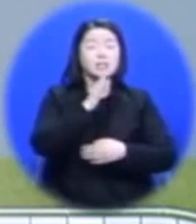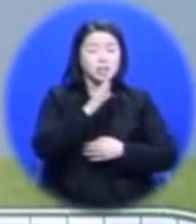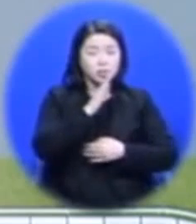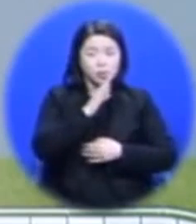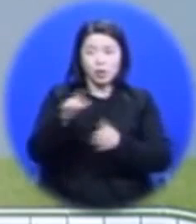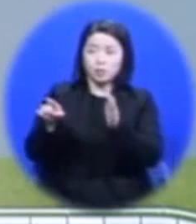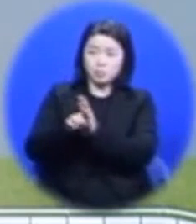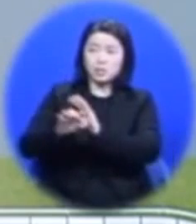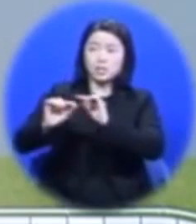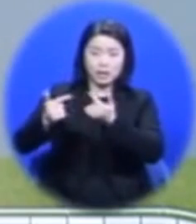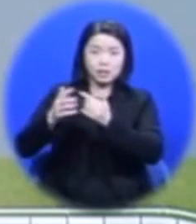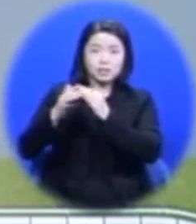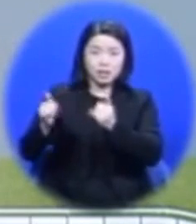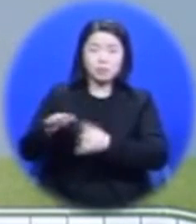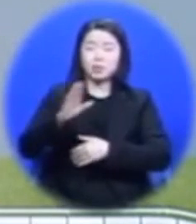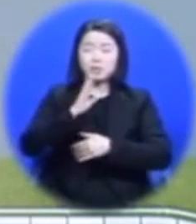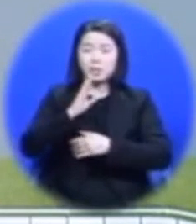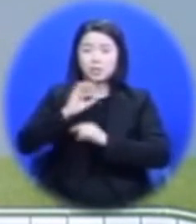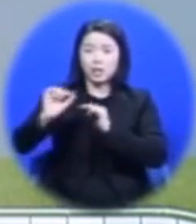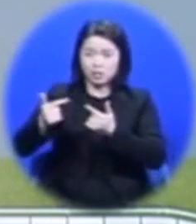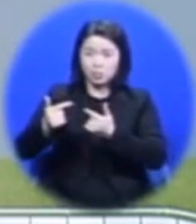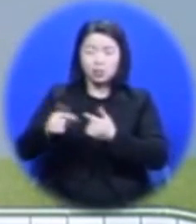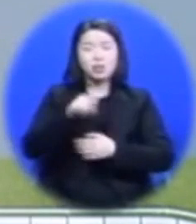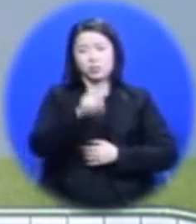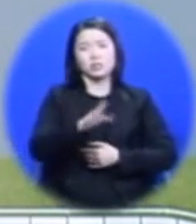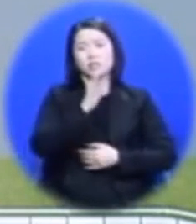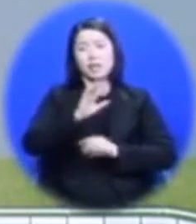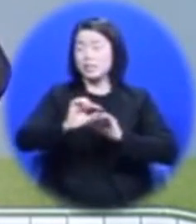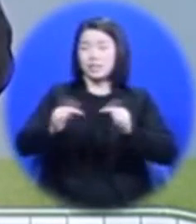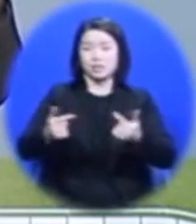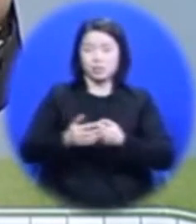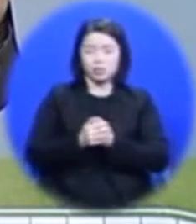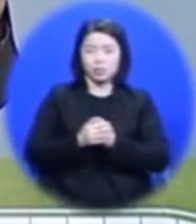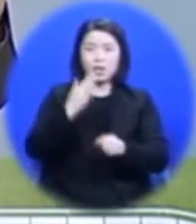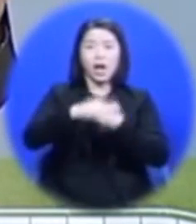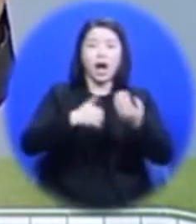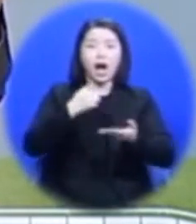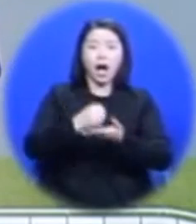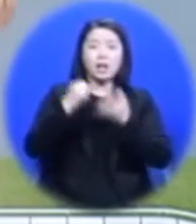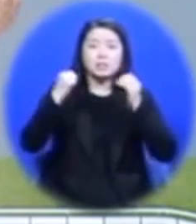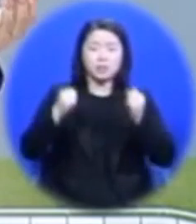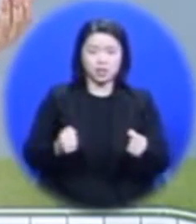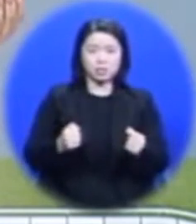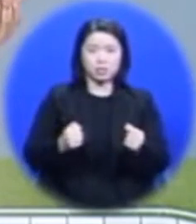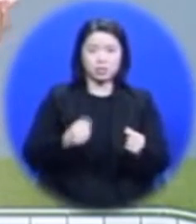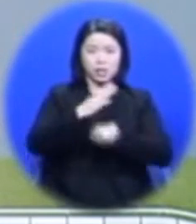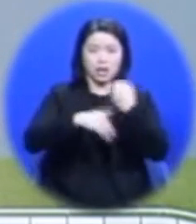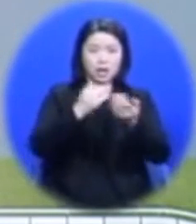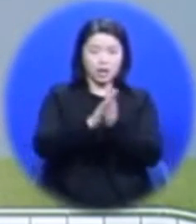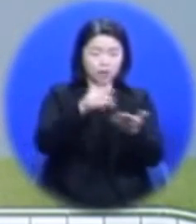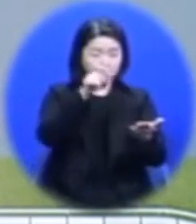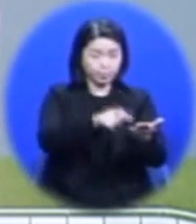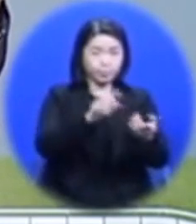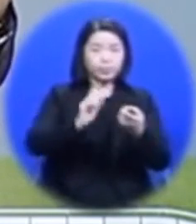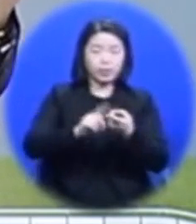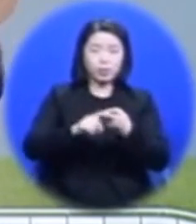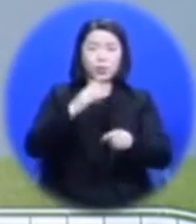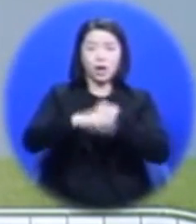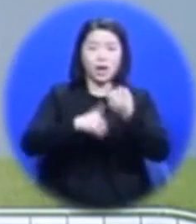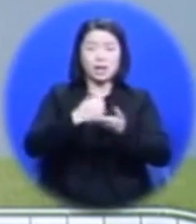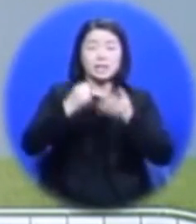사실이 아니면 사실이 아닌 거죠. 그죠? 하나님이 계신 것은, 성경이 말하는 대로 하나님이 계신